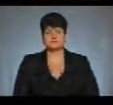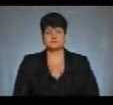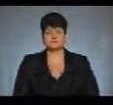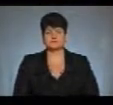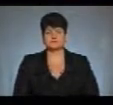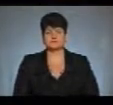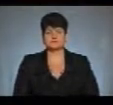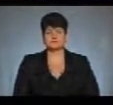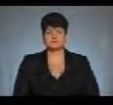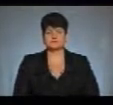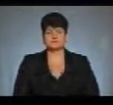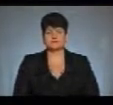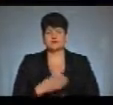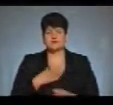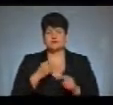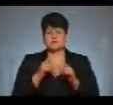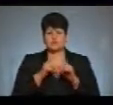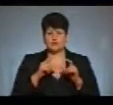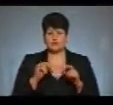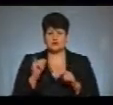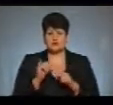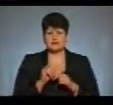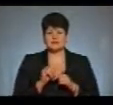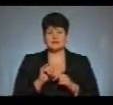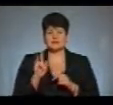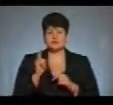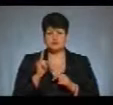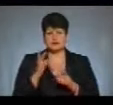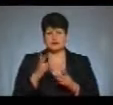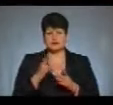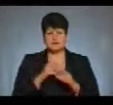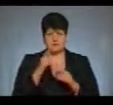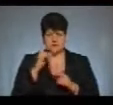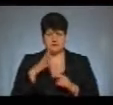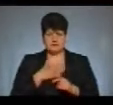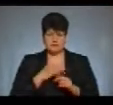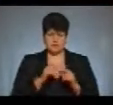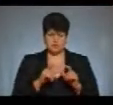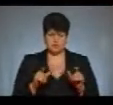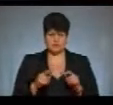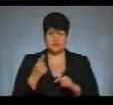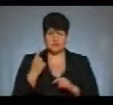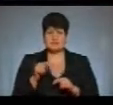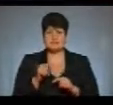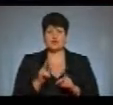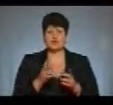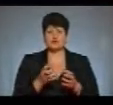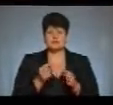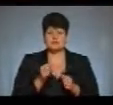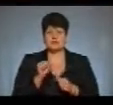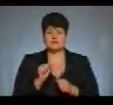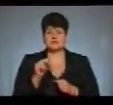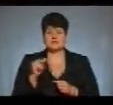Марка зображень нашої школи, емблеми нашої школи і учня, який прославив нашу школу. Одна із тих, хто отримала марки – Аліна